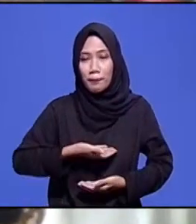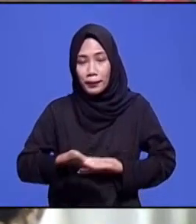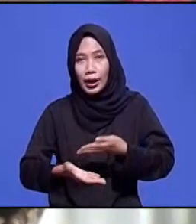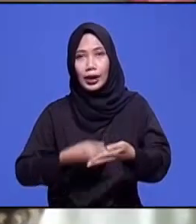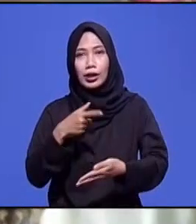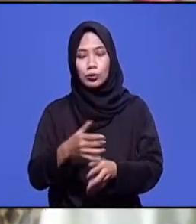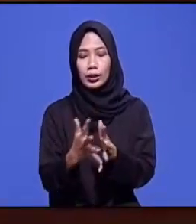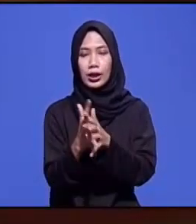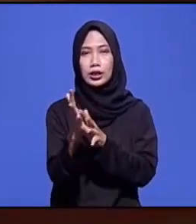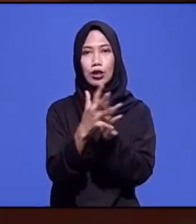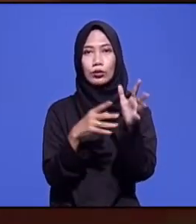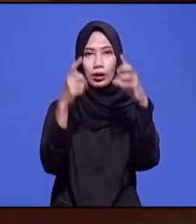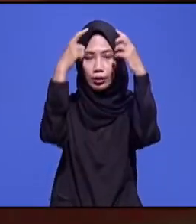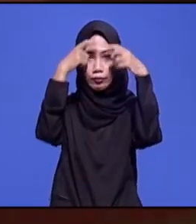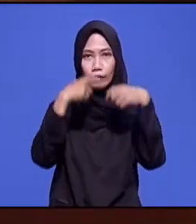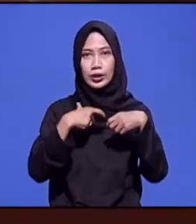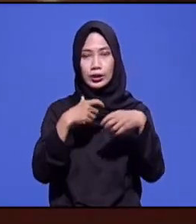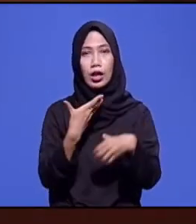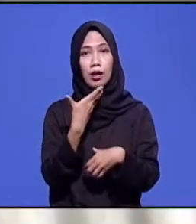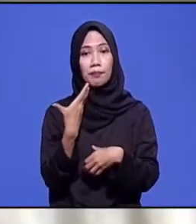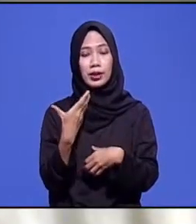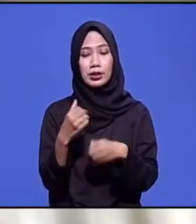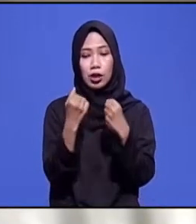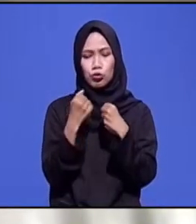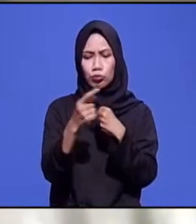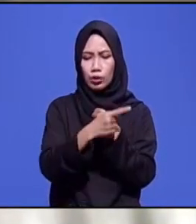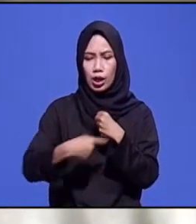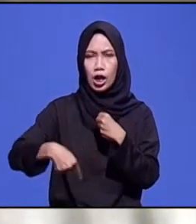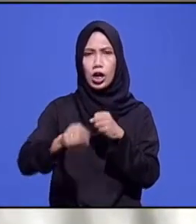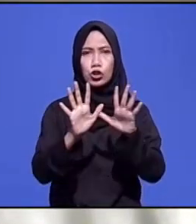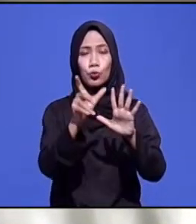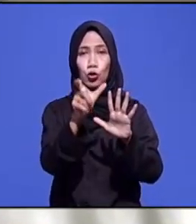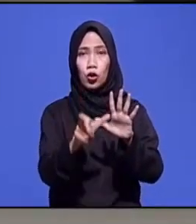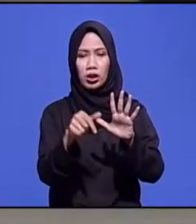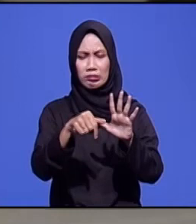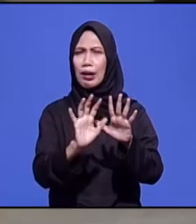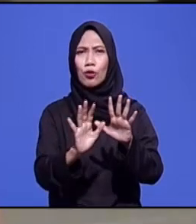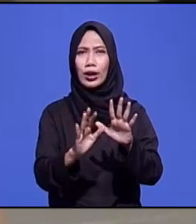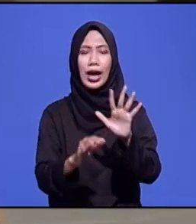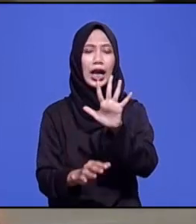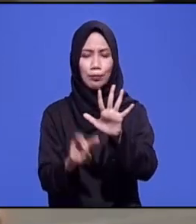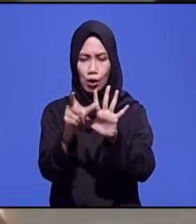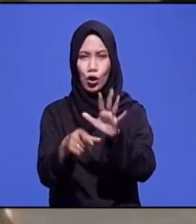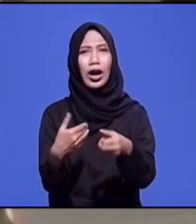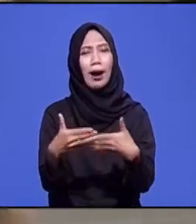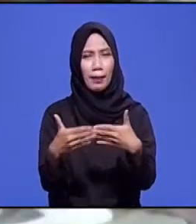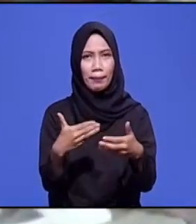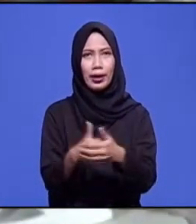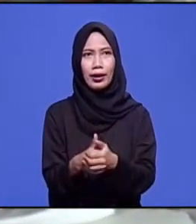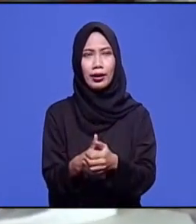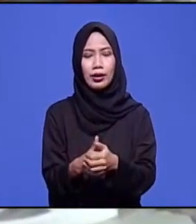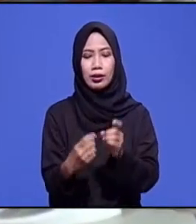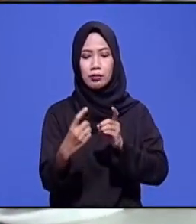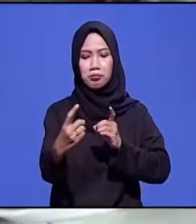dan sarung tangan. Meja yang biasanya diisi 10 kursi, kini hanya boleh digunakan 5 orang saja, dengan meja-meja ditata